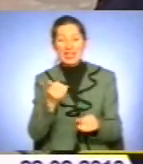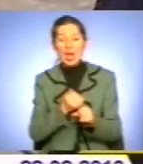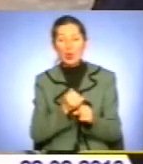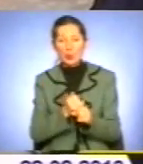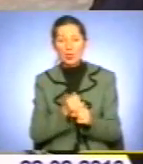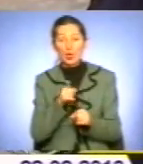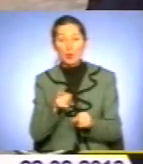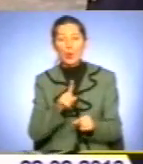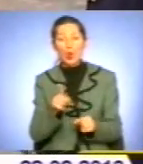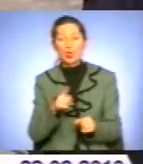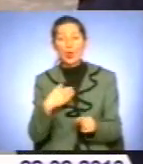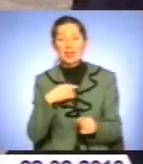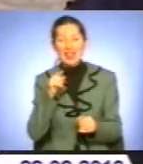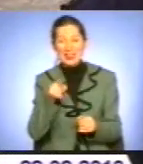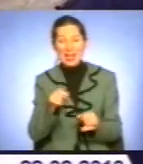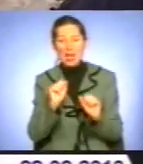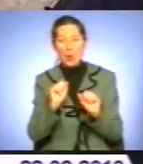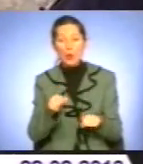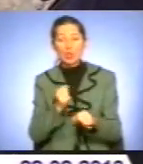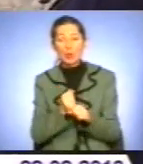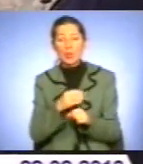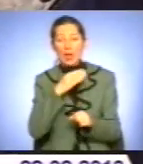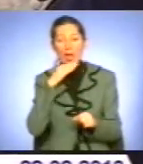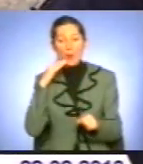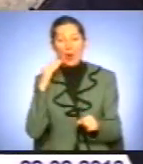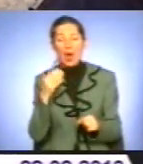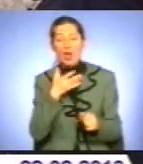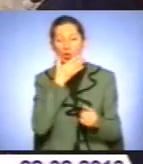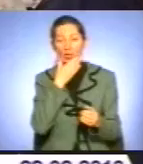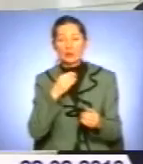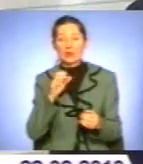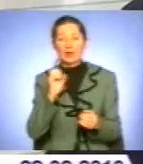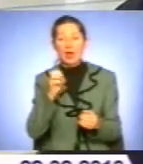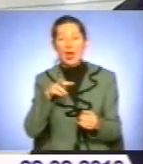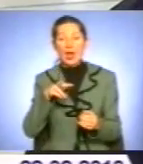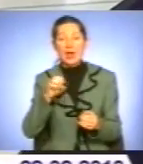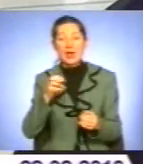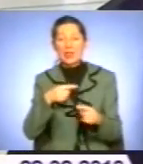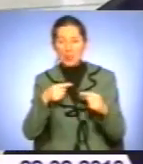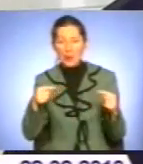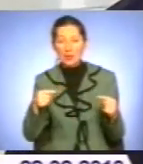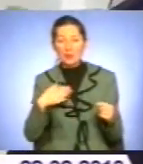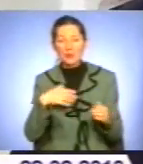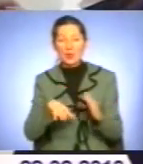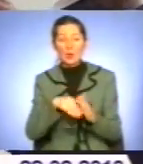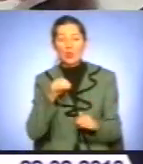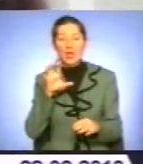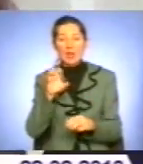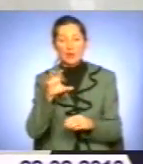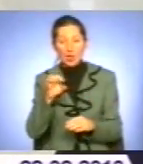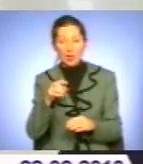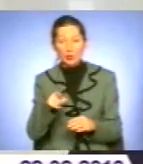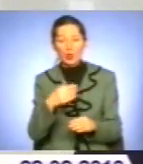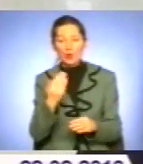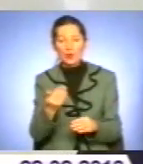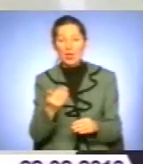робити? Тому що на неї можна зробити багато декоративних елементів. Ми обрали цю тварину, тому що у неї пластичний